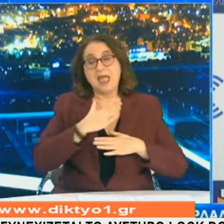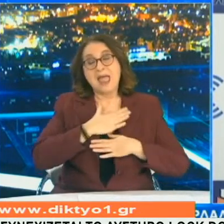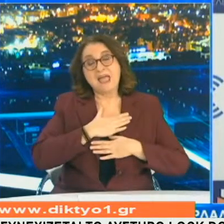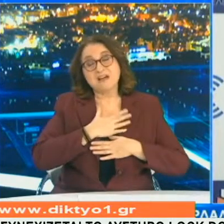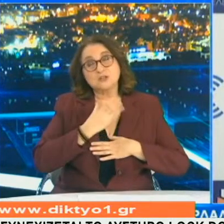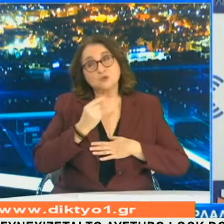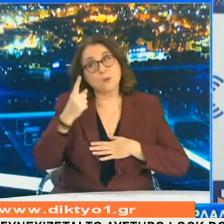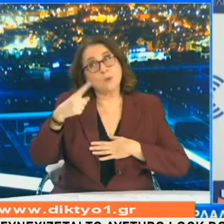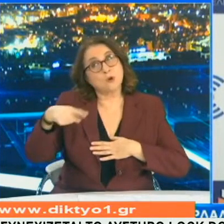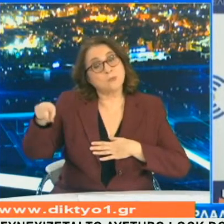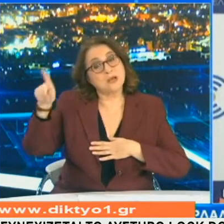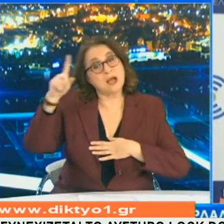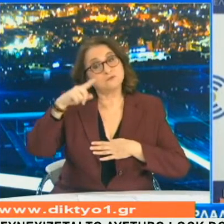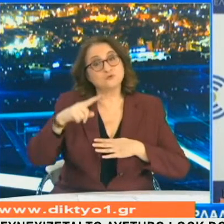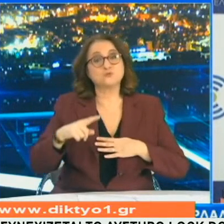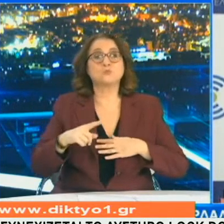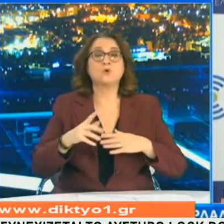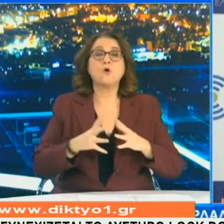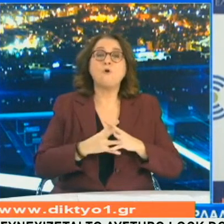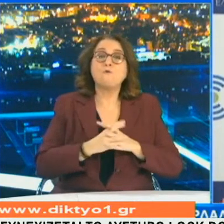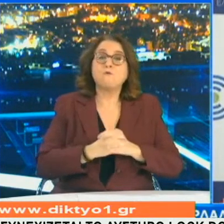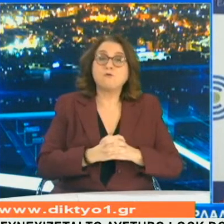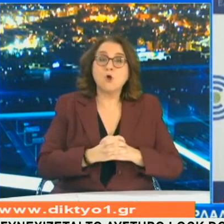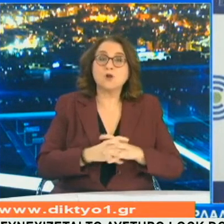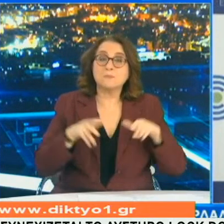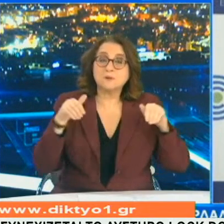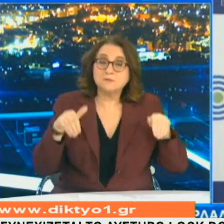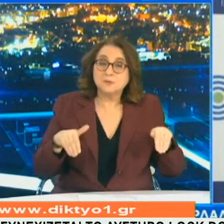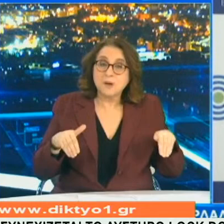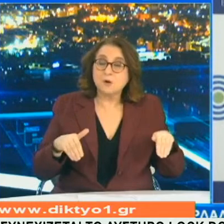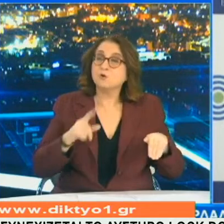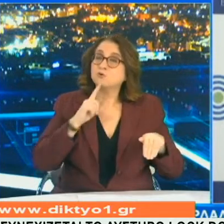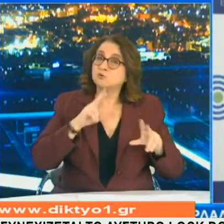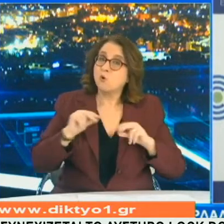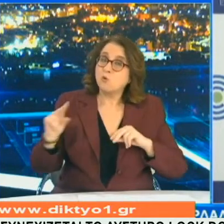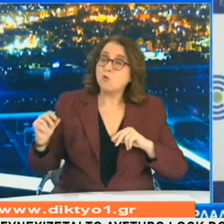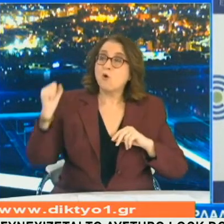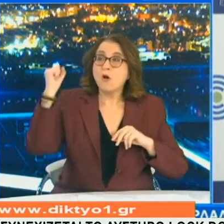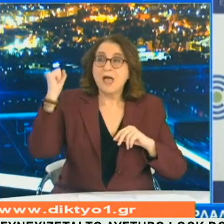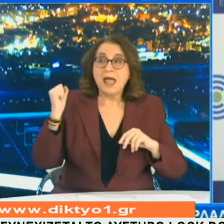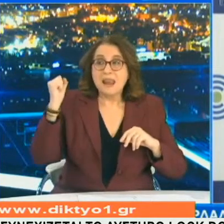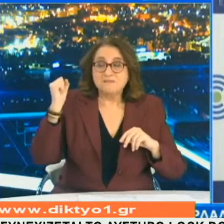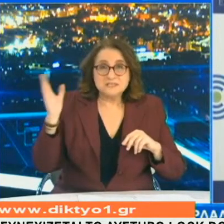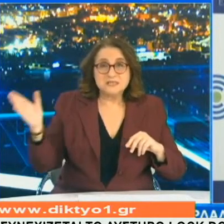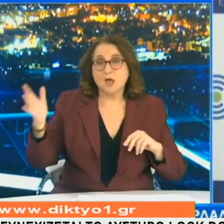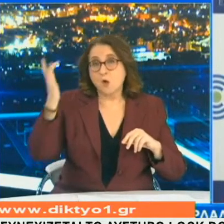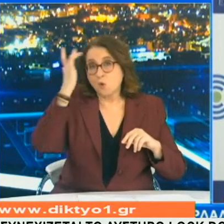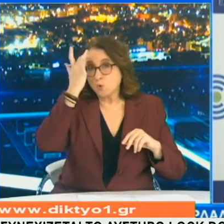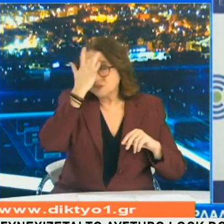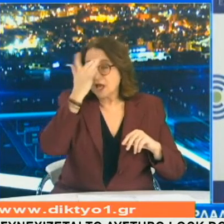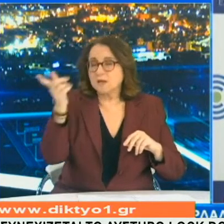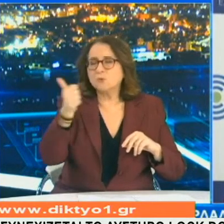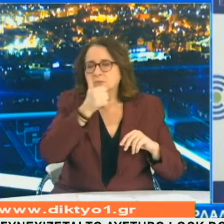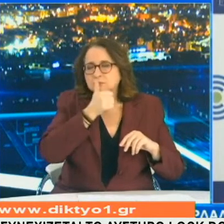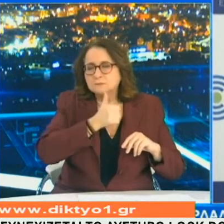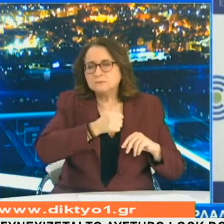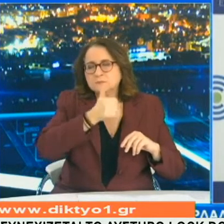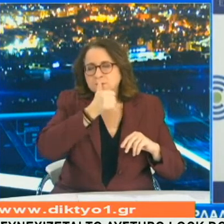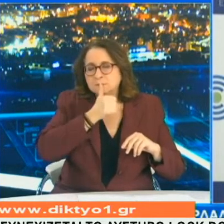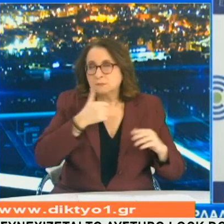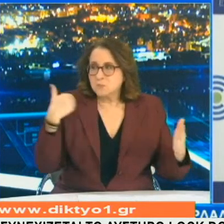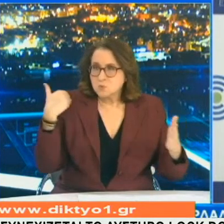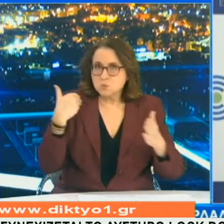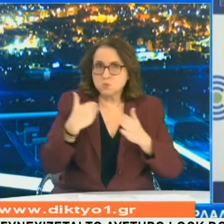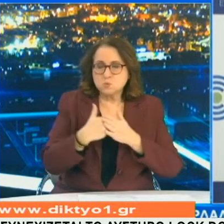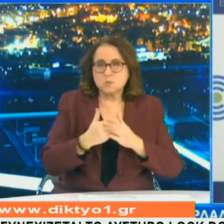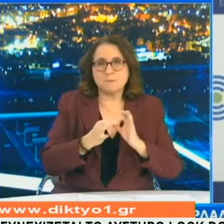περιοχών αυτών, καθώς και τους κατοίκους Κοζάνης και της Ελευσίνας, για τη συνεργασία τους και την υπομονή τους καθ' όλη τη διάρκεια της εφαρμογής